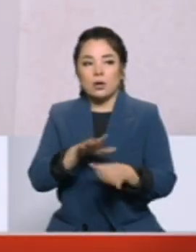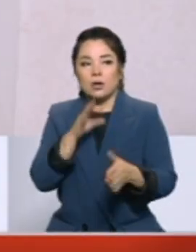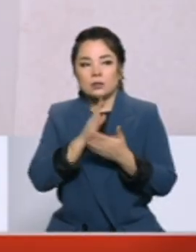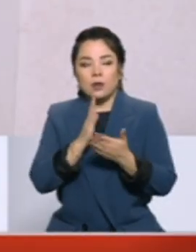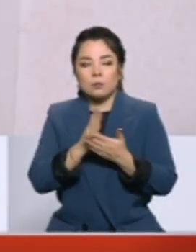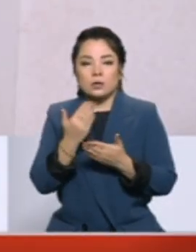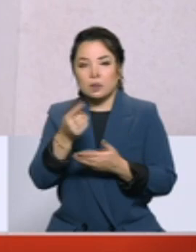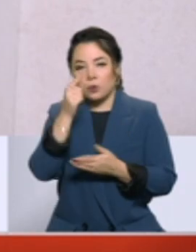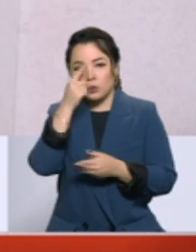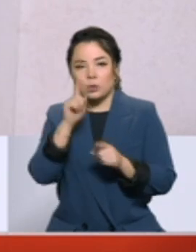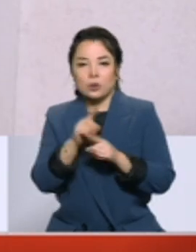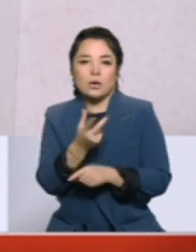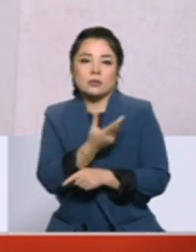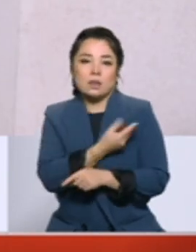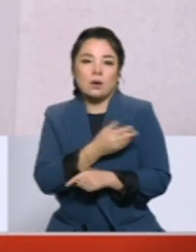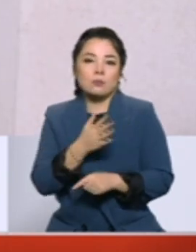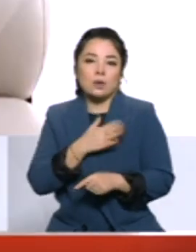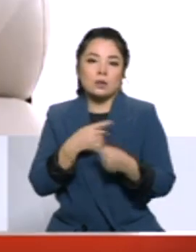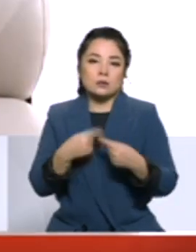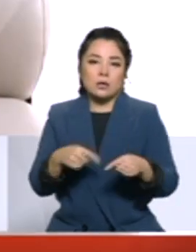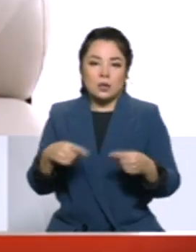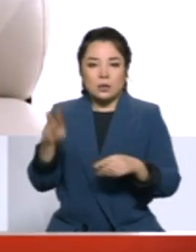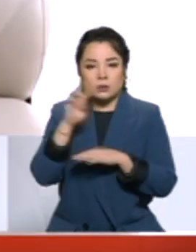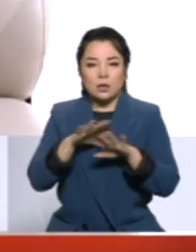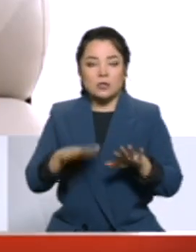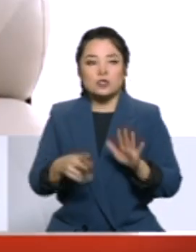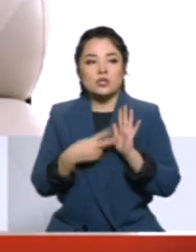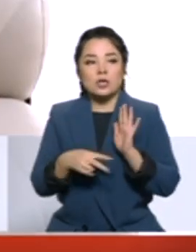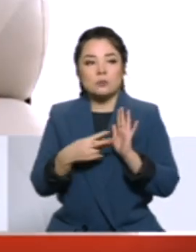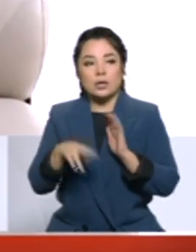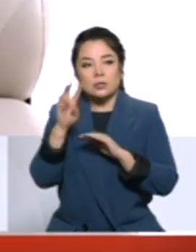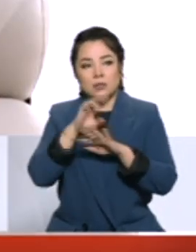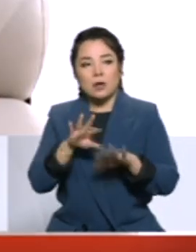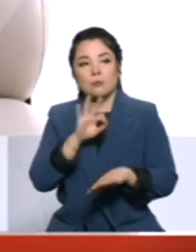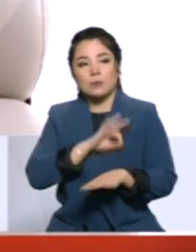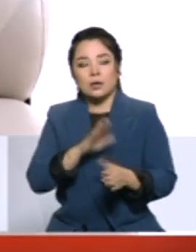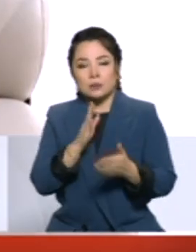Оған қоса үндістандық екпені бізден өзге 70 ел пайдаланып келеді.